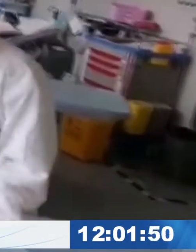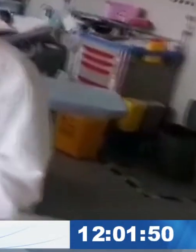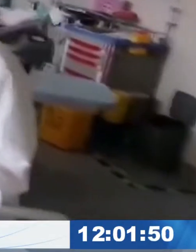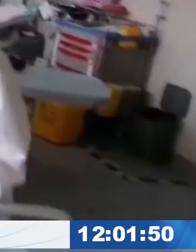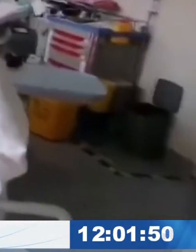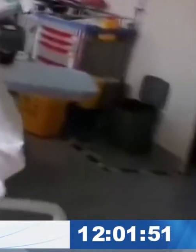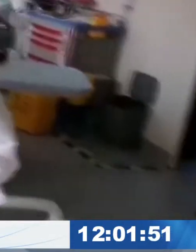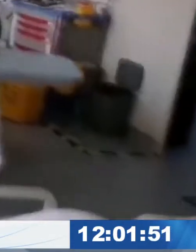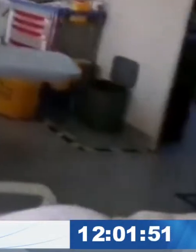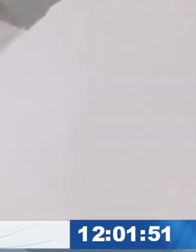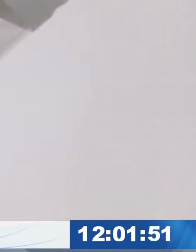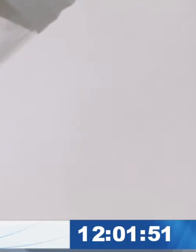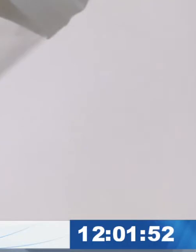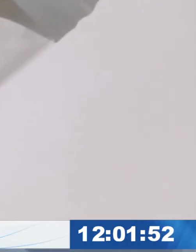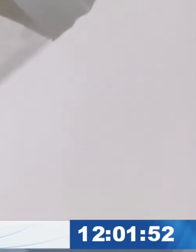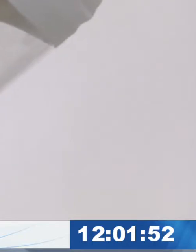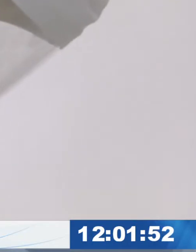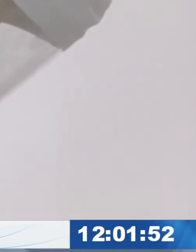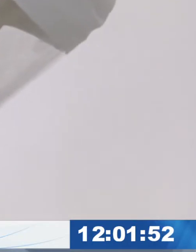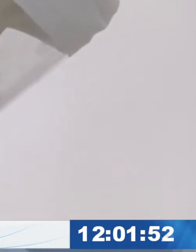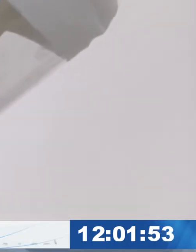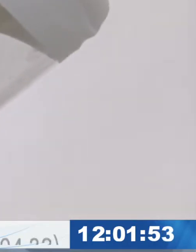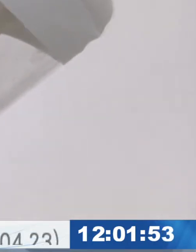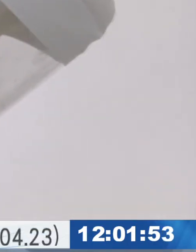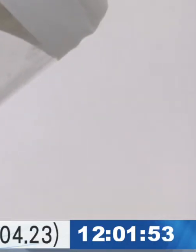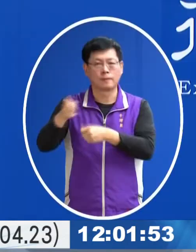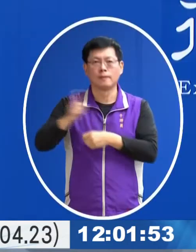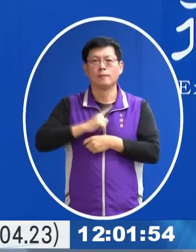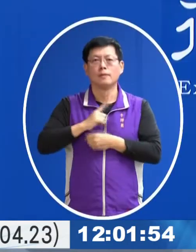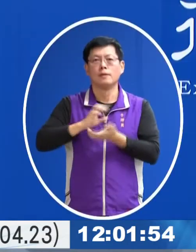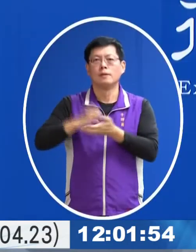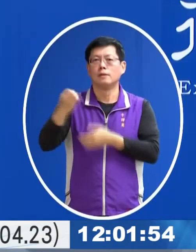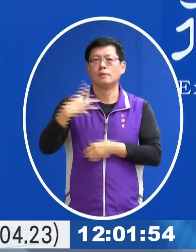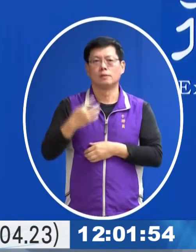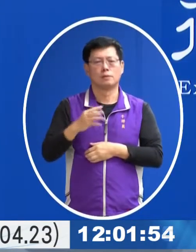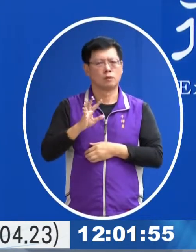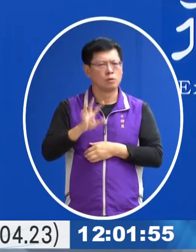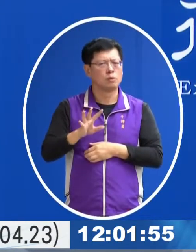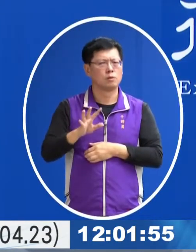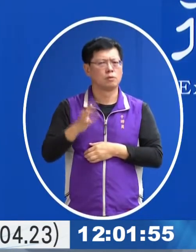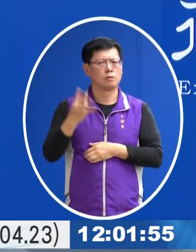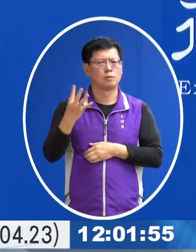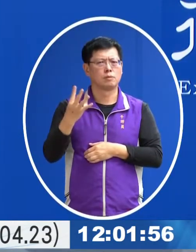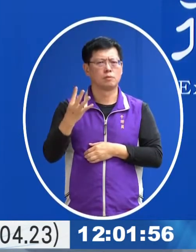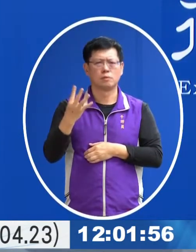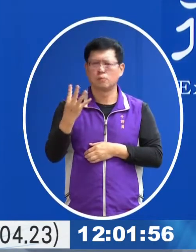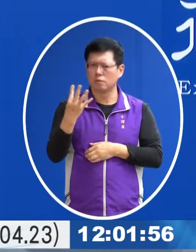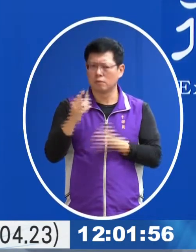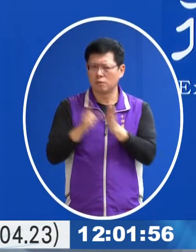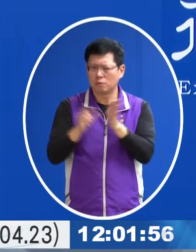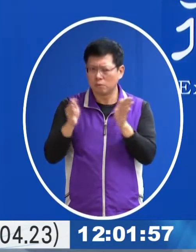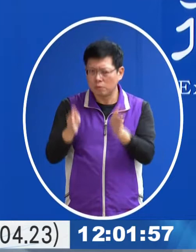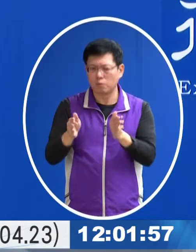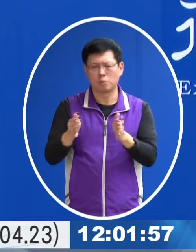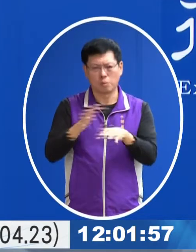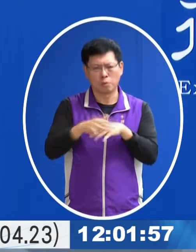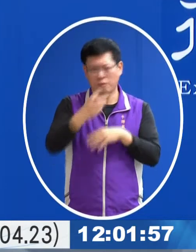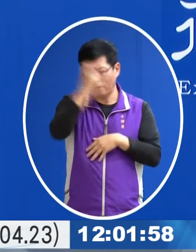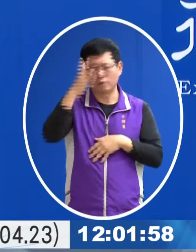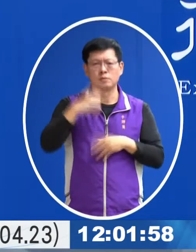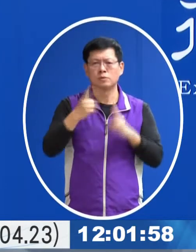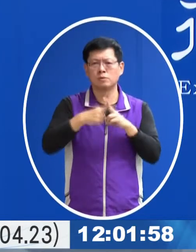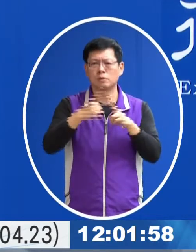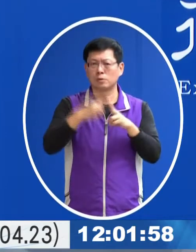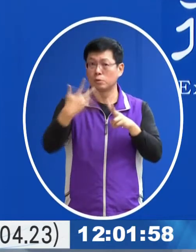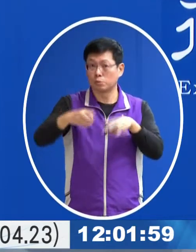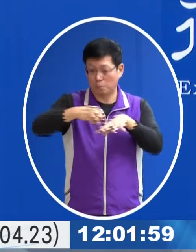湾也有类似个案。 曾经有听过他们报告说，有一小段的时间有出现水泡，可是